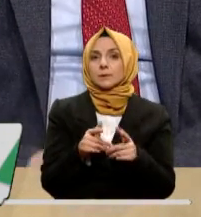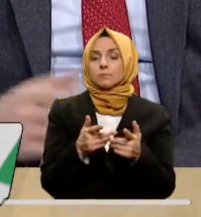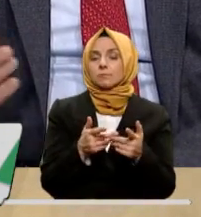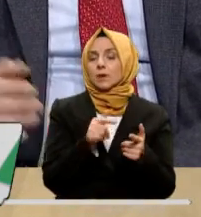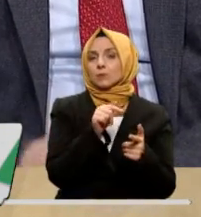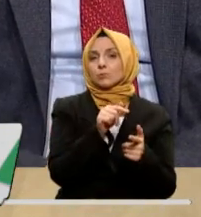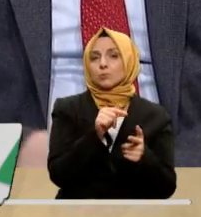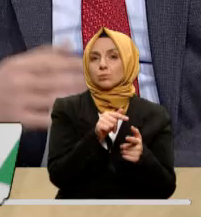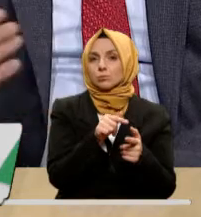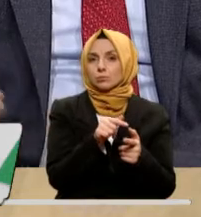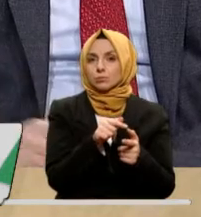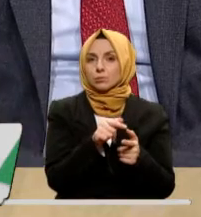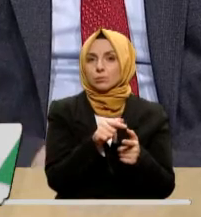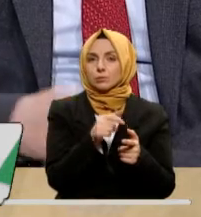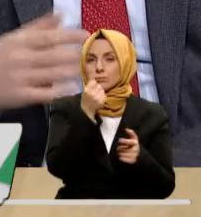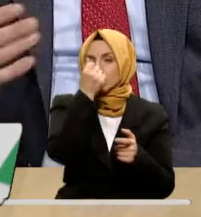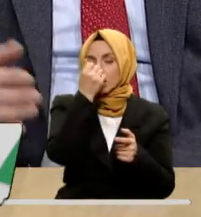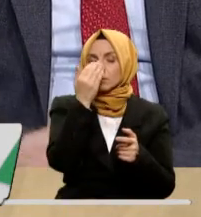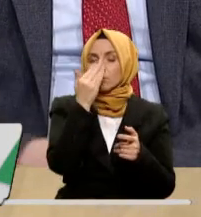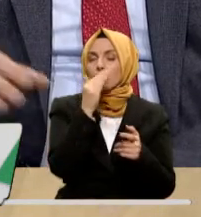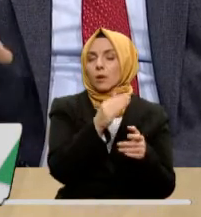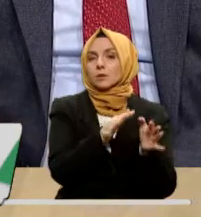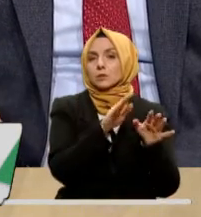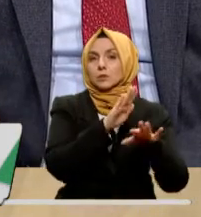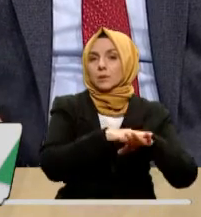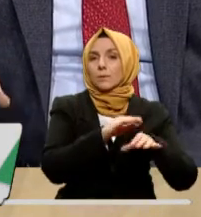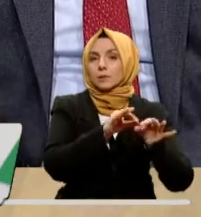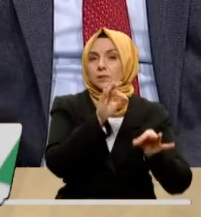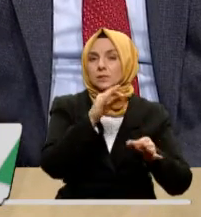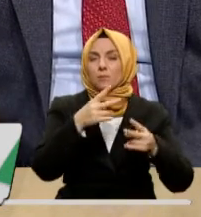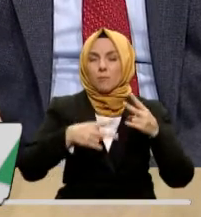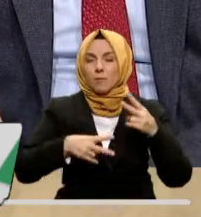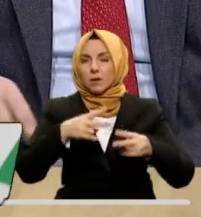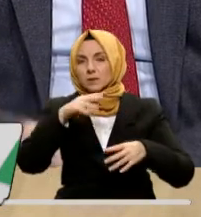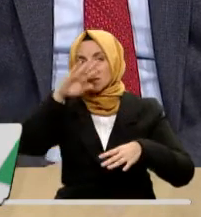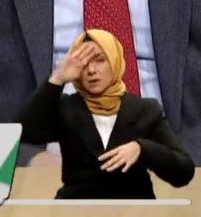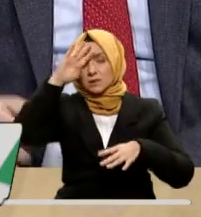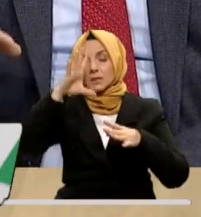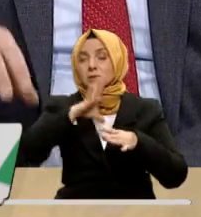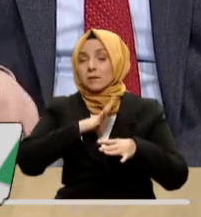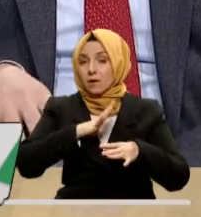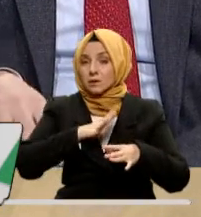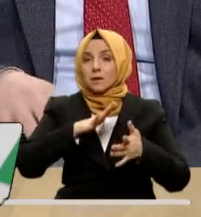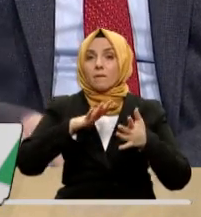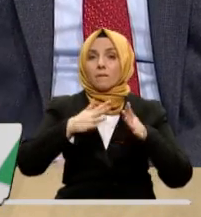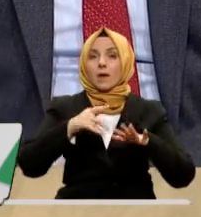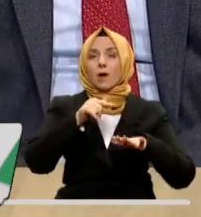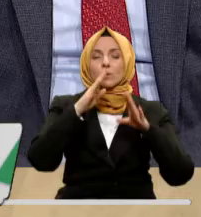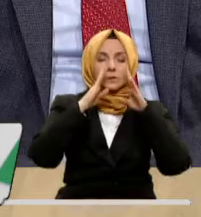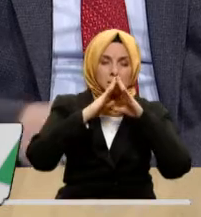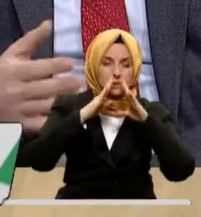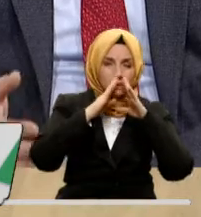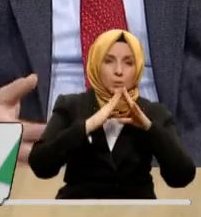ziyade işte bazı kalp hastalıkları kanser hastalıkları gibi veya o sırada enfeksiyonu varsa o sırada gribal Bir enfeksiyon